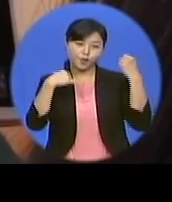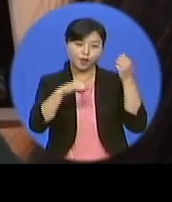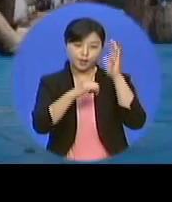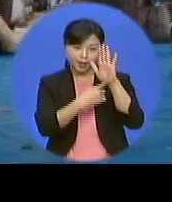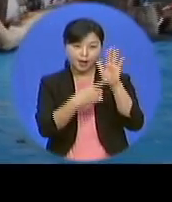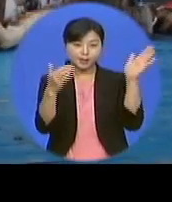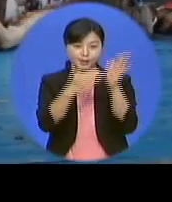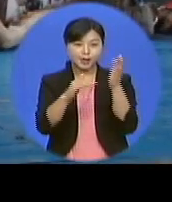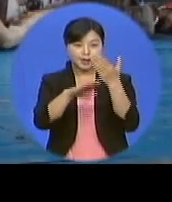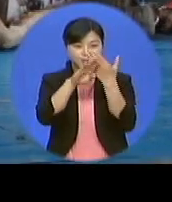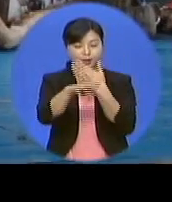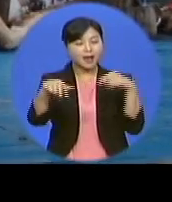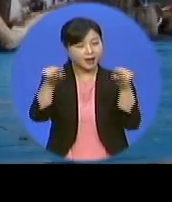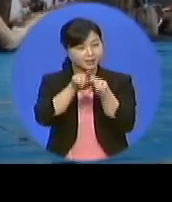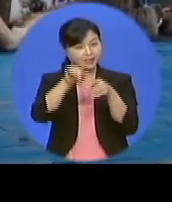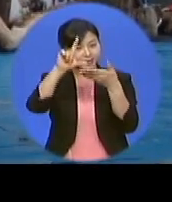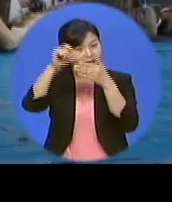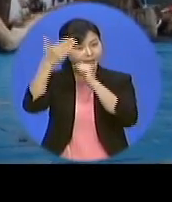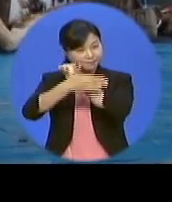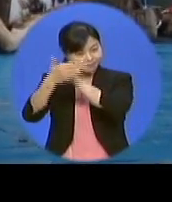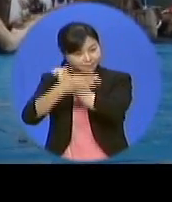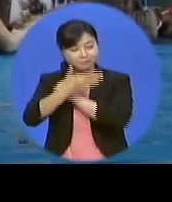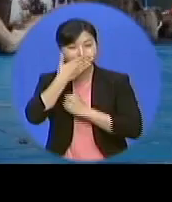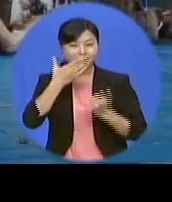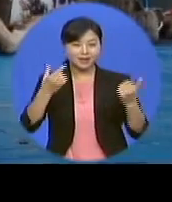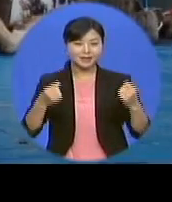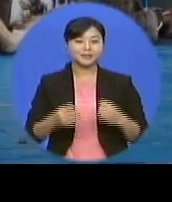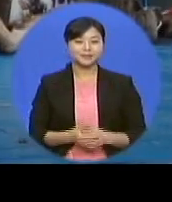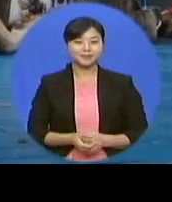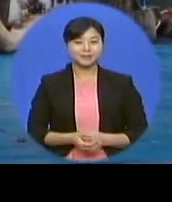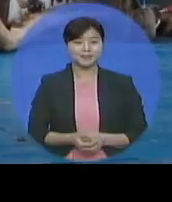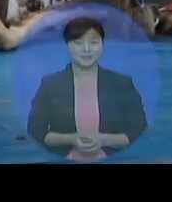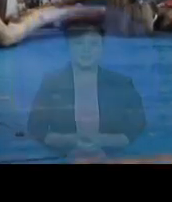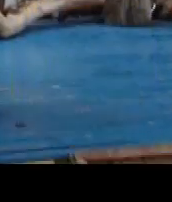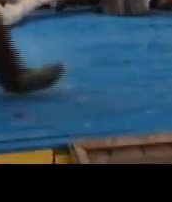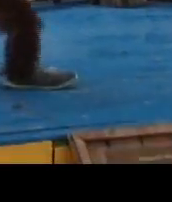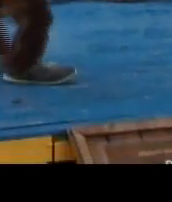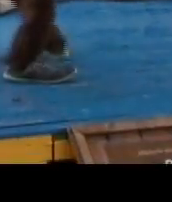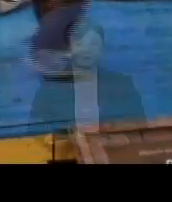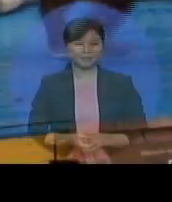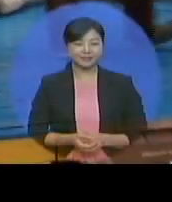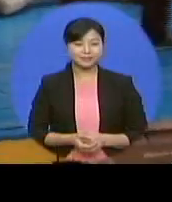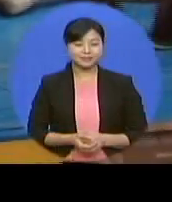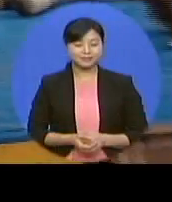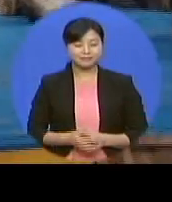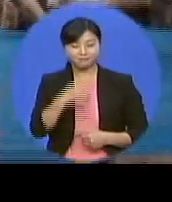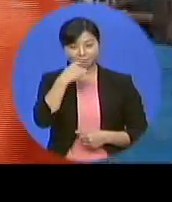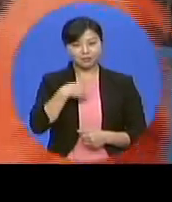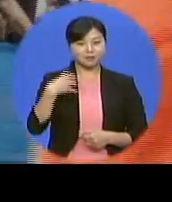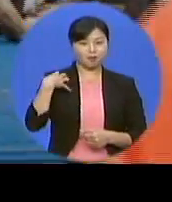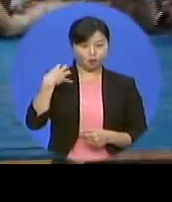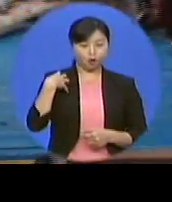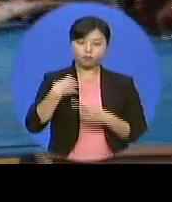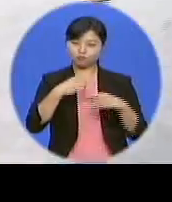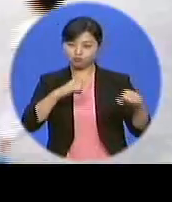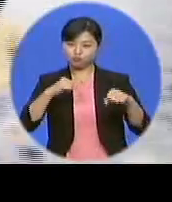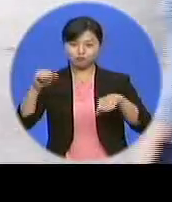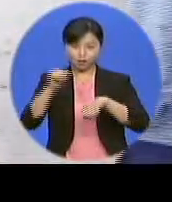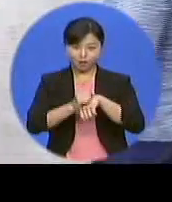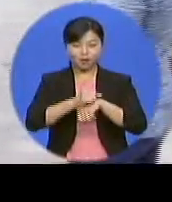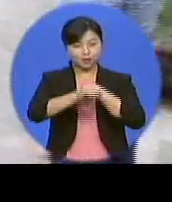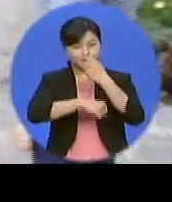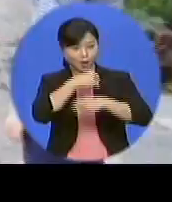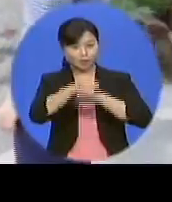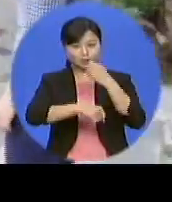후에는 다정하게 사진도 함께 찍을 수 있다고 합니다. 자신의 역할을 톡톡히 해내고 자유시간을